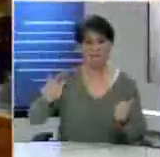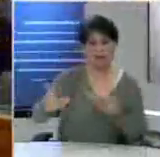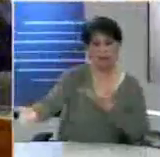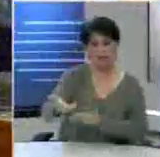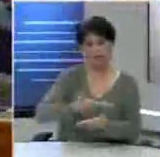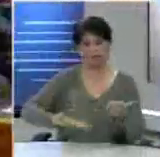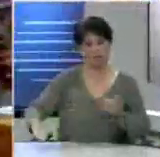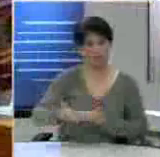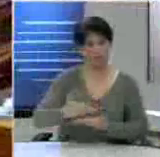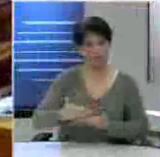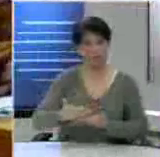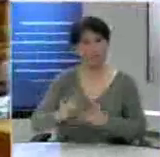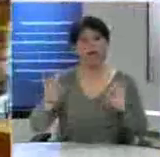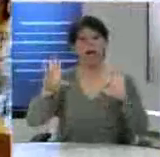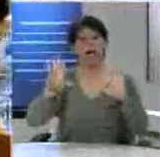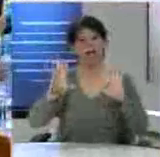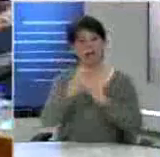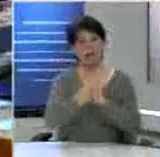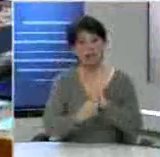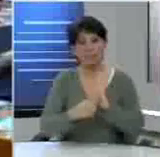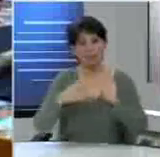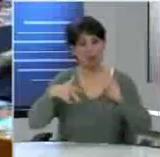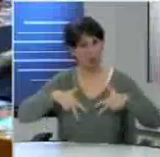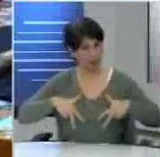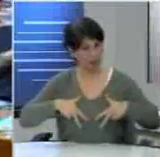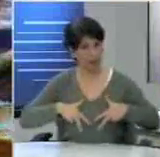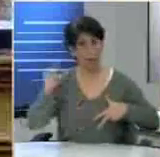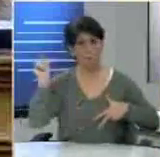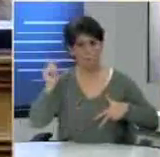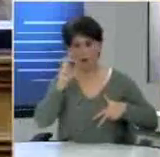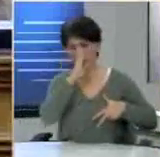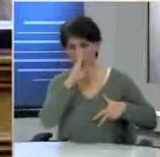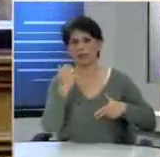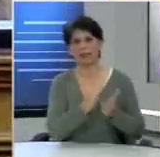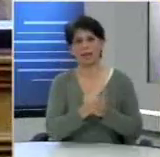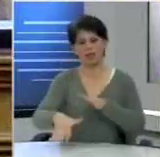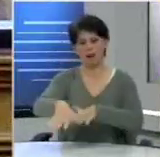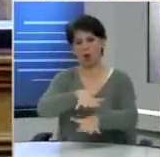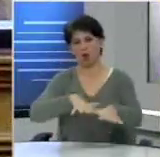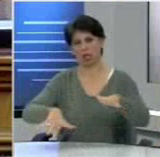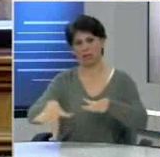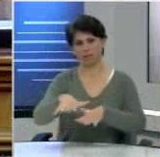δοσοληψία, στην αναξιοκρατία, στην πολιτική εξαπάτηση και στη διαπλοκή.